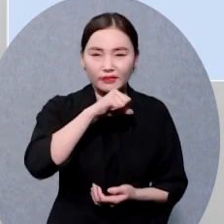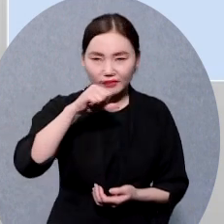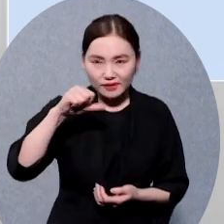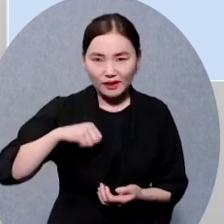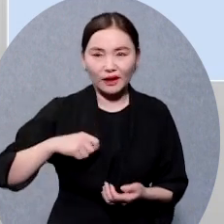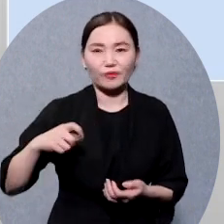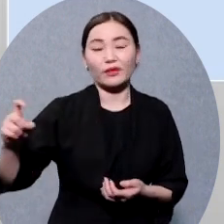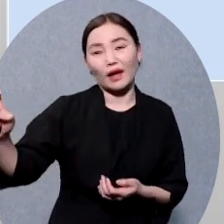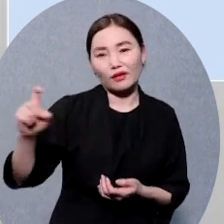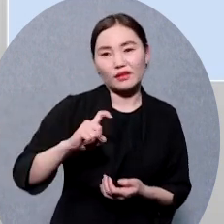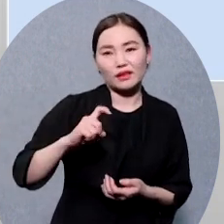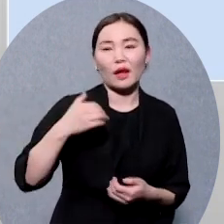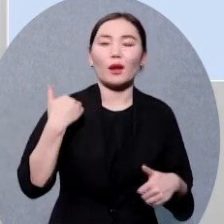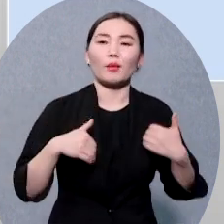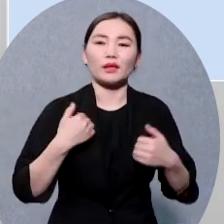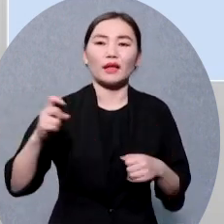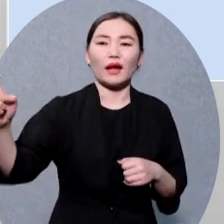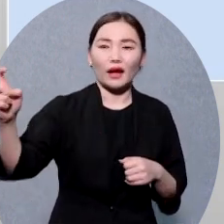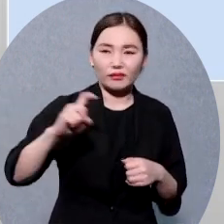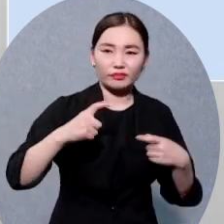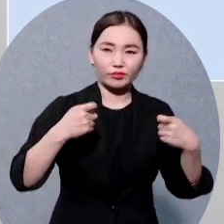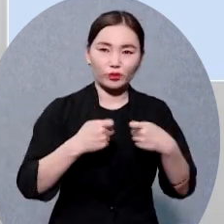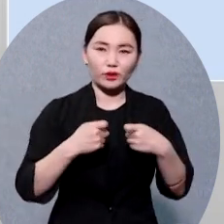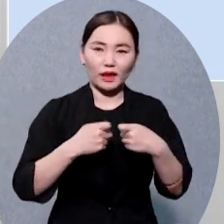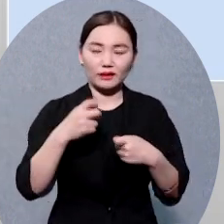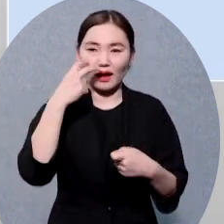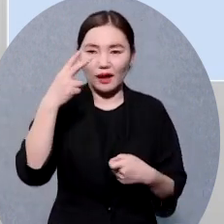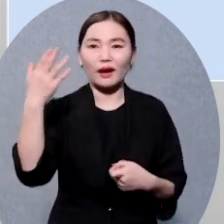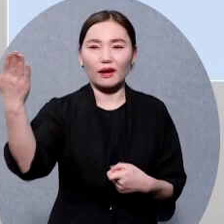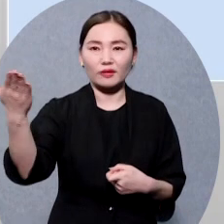За өөрсдөө хариулсны багшаахан хариултад тулгаа тараарай.